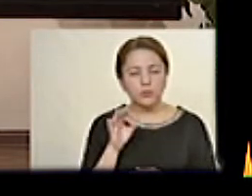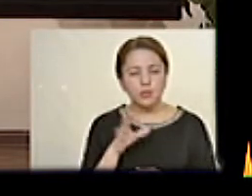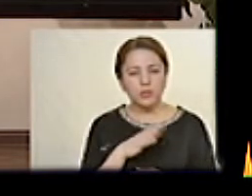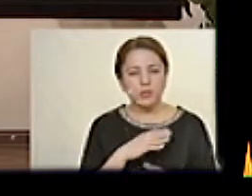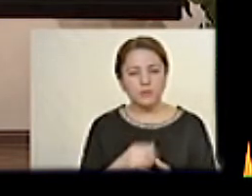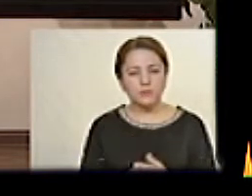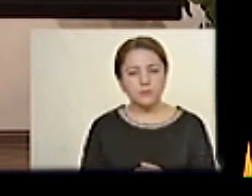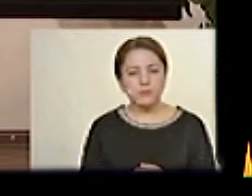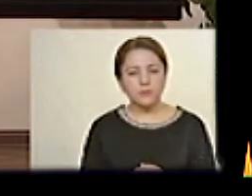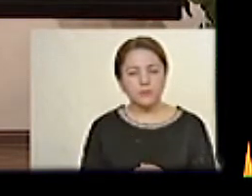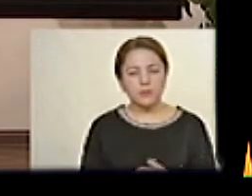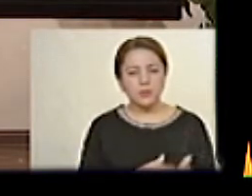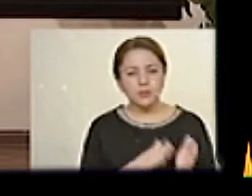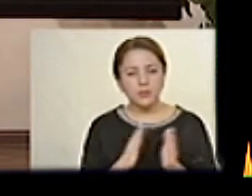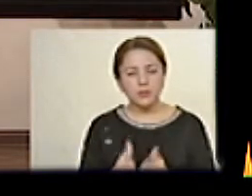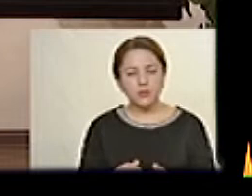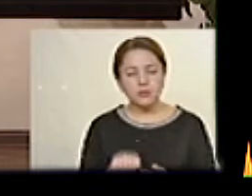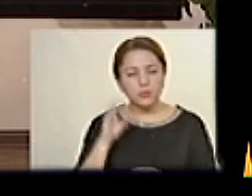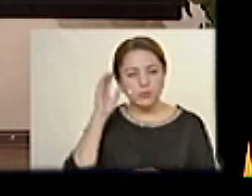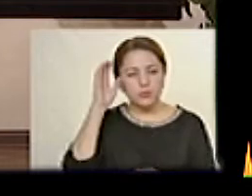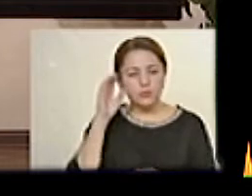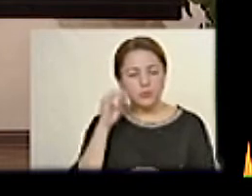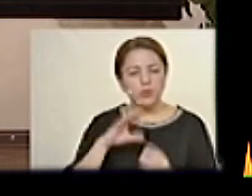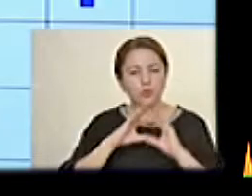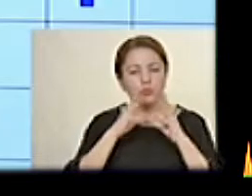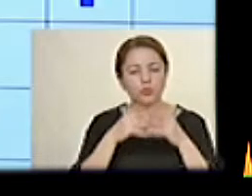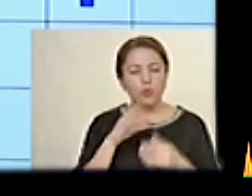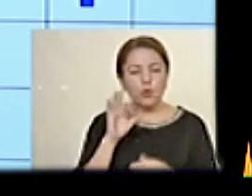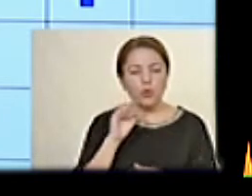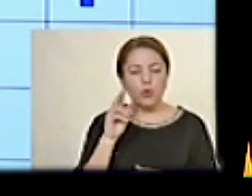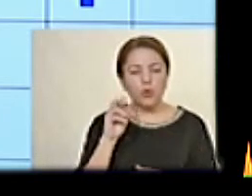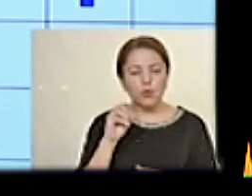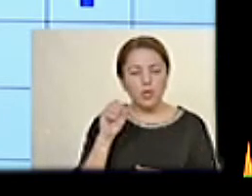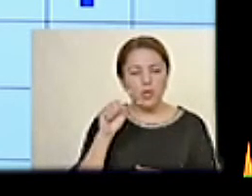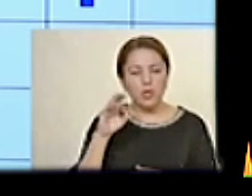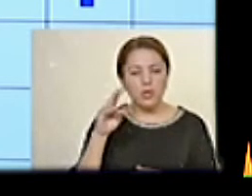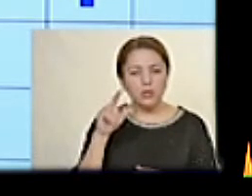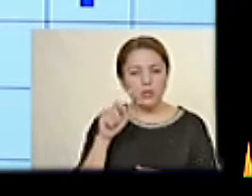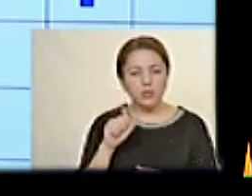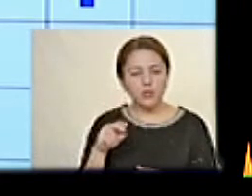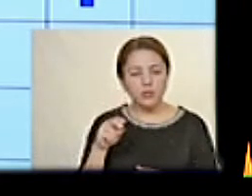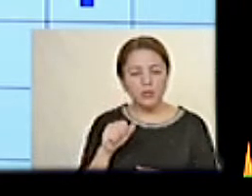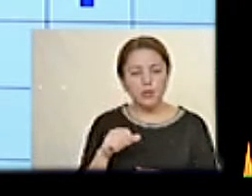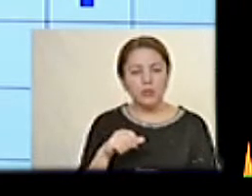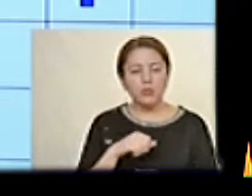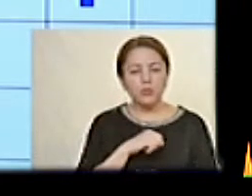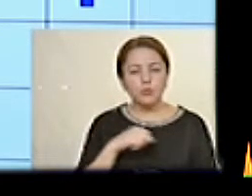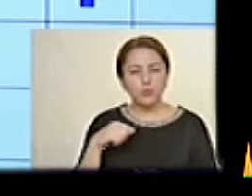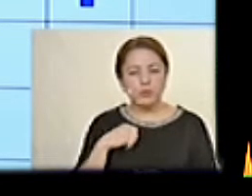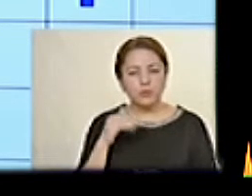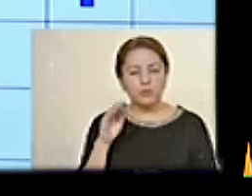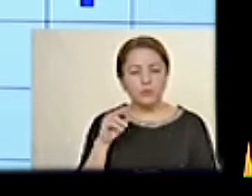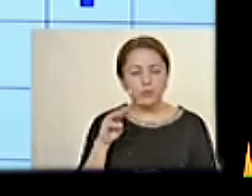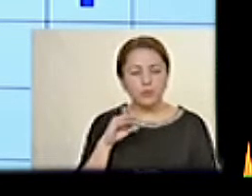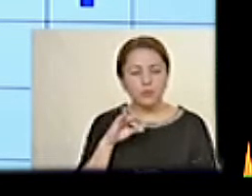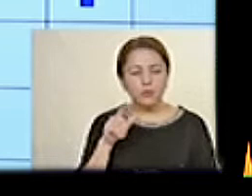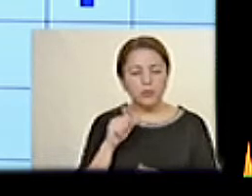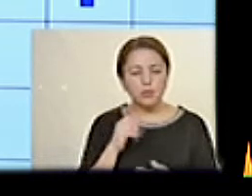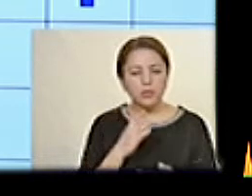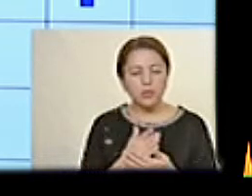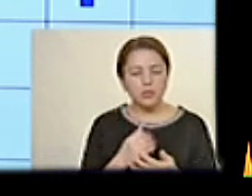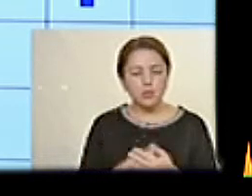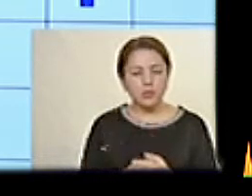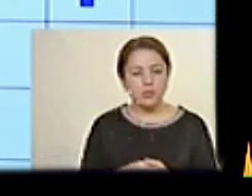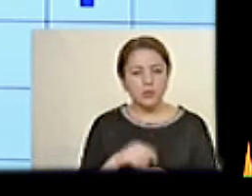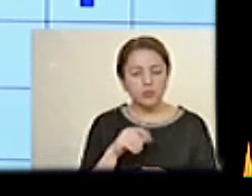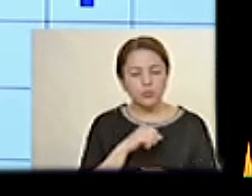ko'rsatilgan. Keyingisi, O'zbekiston dunyo okeanida o'zining flotiga ega. Xo'sh, aziz o'quvchilar, O'zbekiston dunyo okeanida